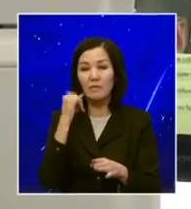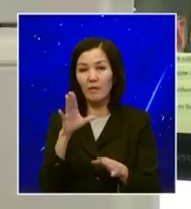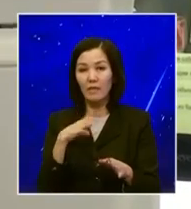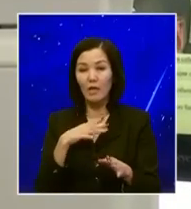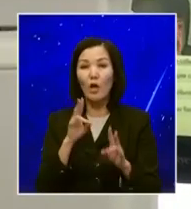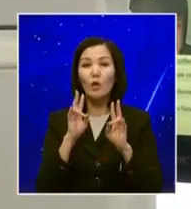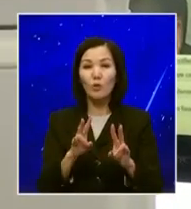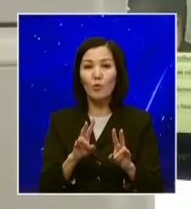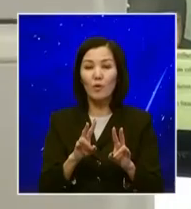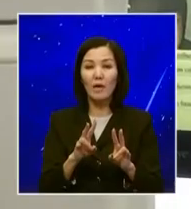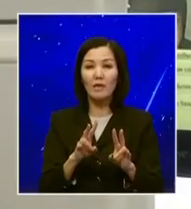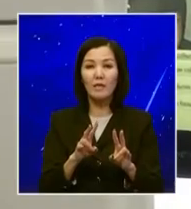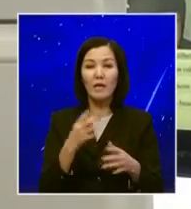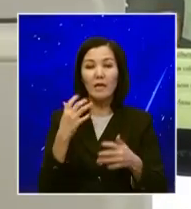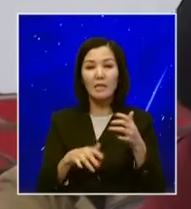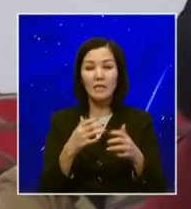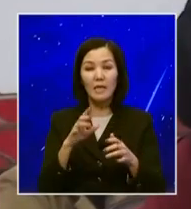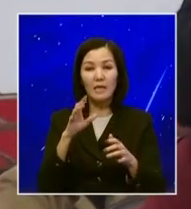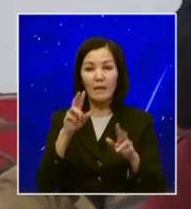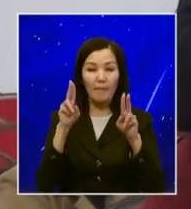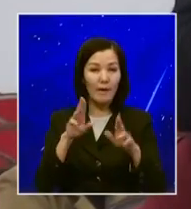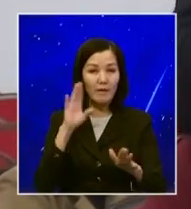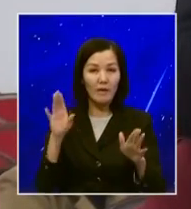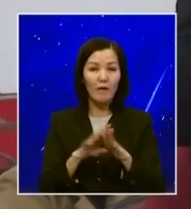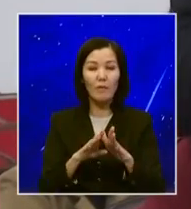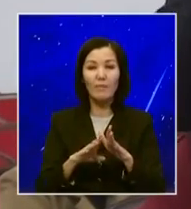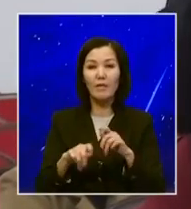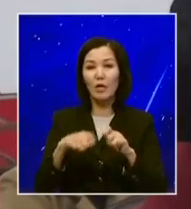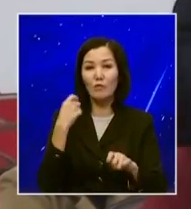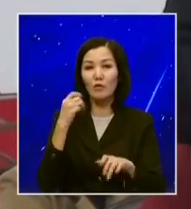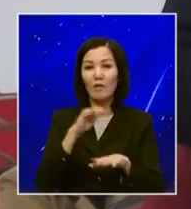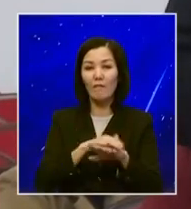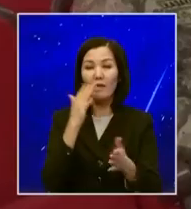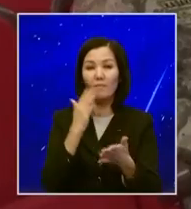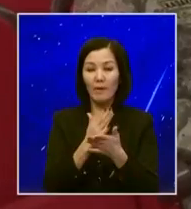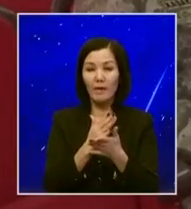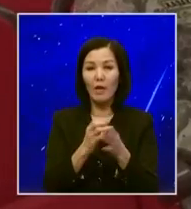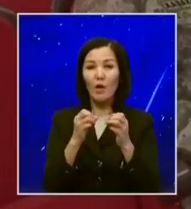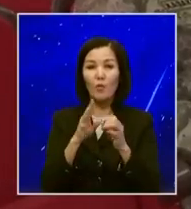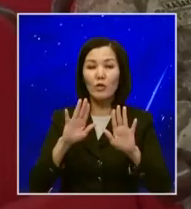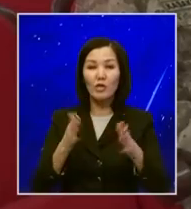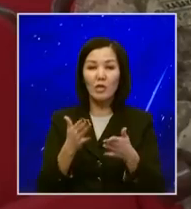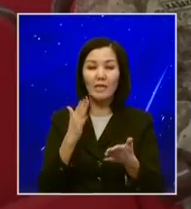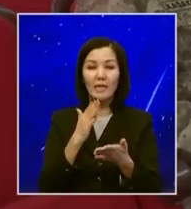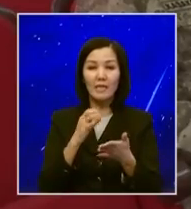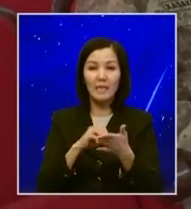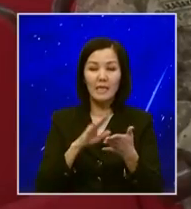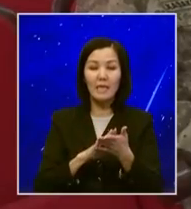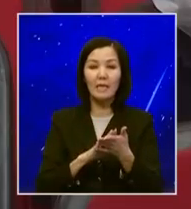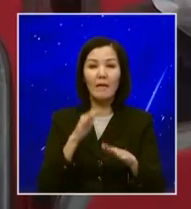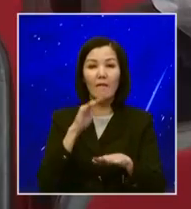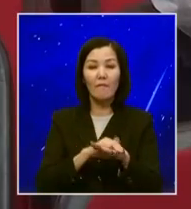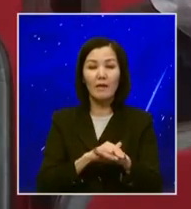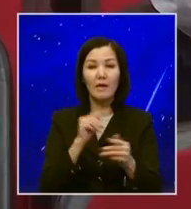жолдайды. Десе де пысықай делдалдар тәртіпке бағынбай кезекті бұзған. Мамандардың айтуынша мұндай 12 жағдай тіркелген. Бұл дерекке